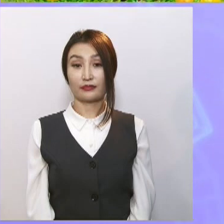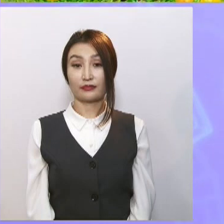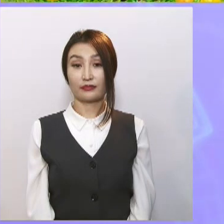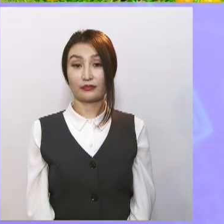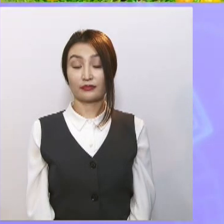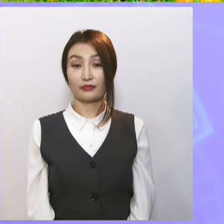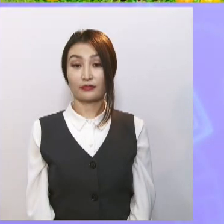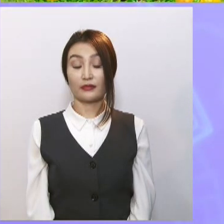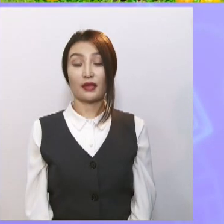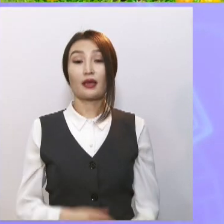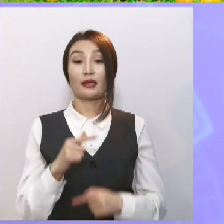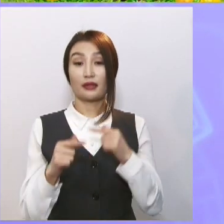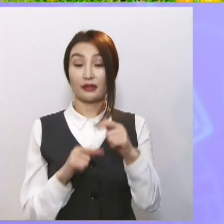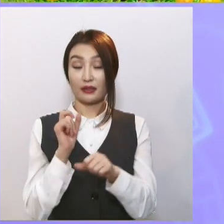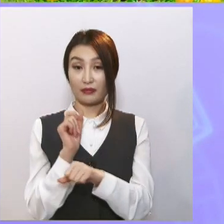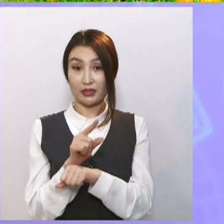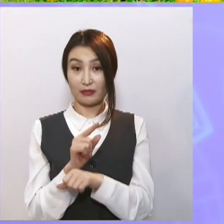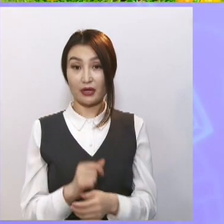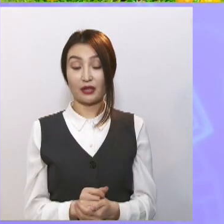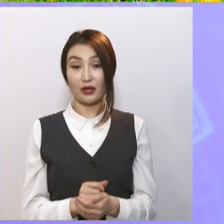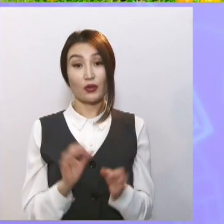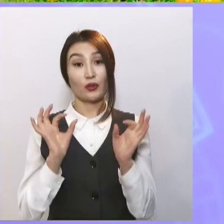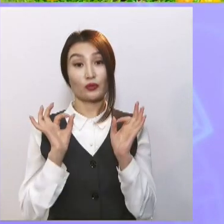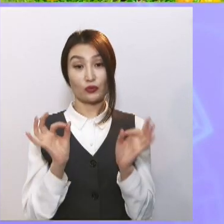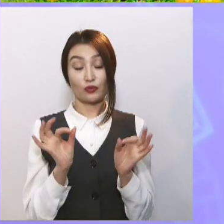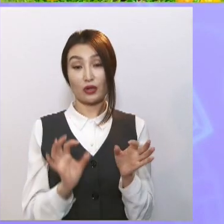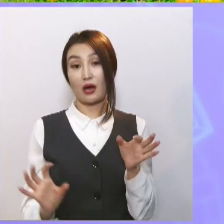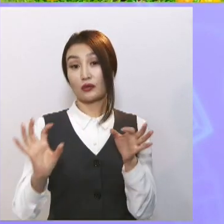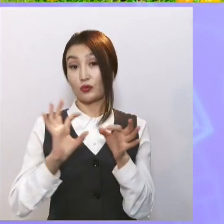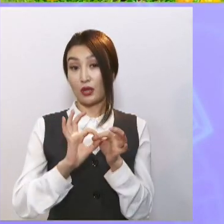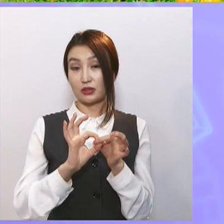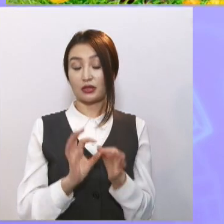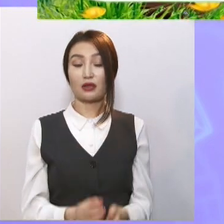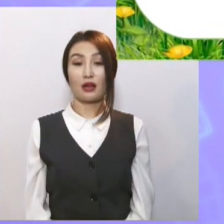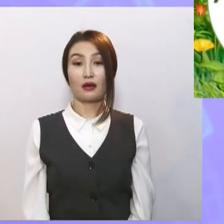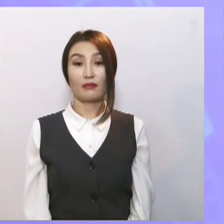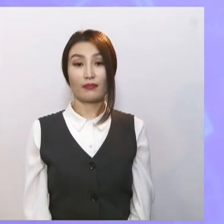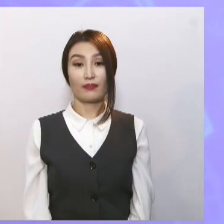Кийинки тапшырмага өтөлү. Туура туташтыргыла.